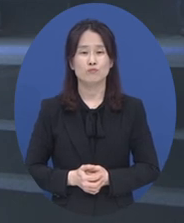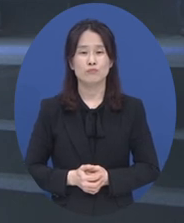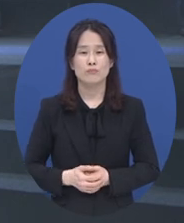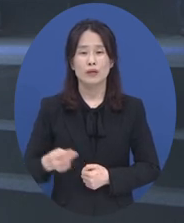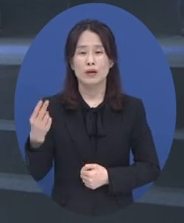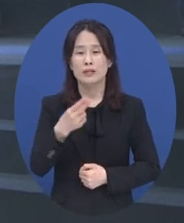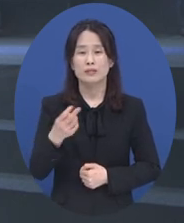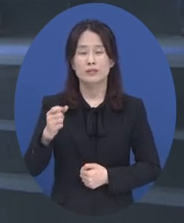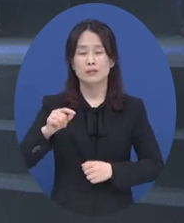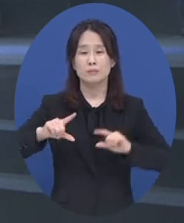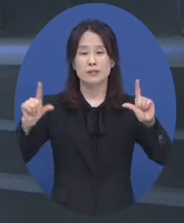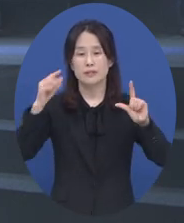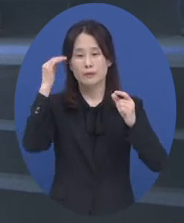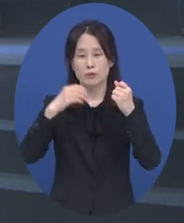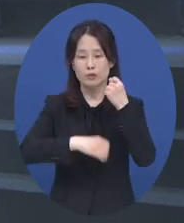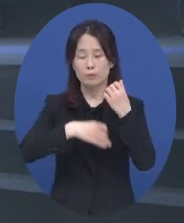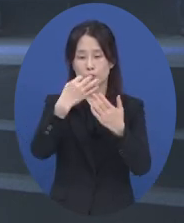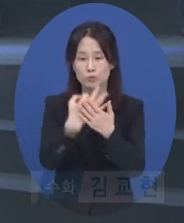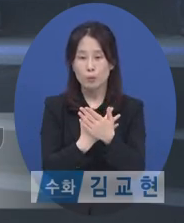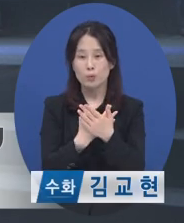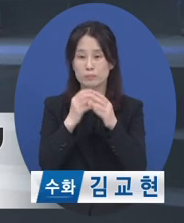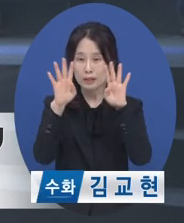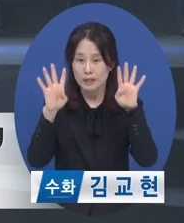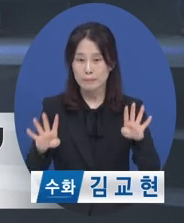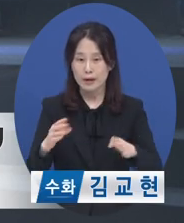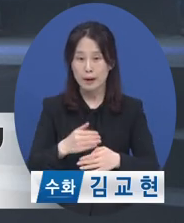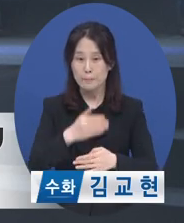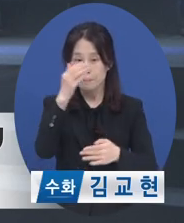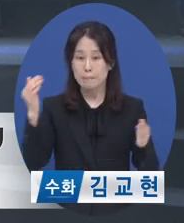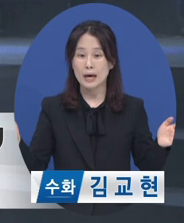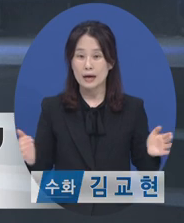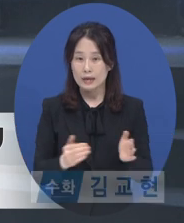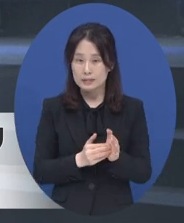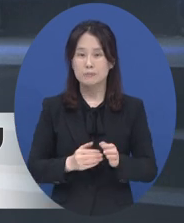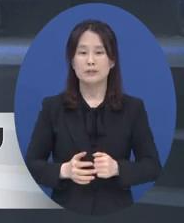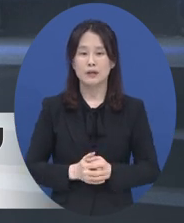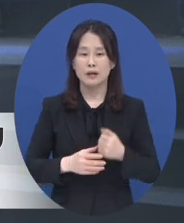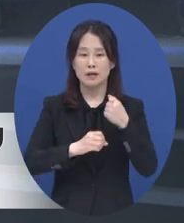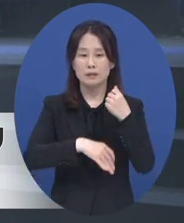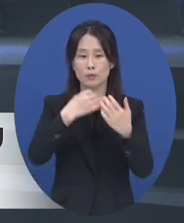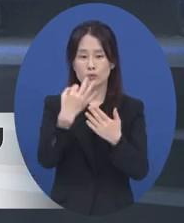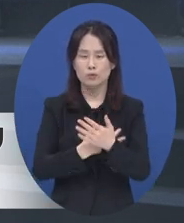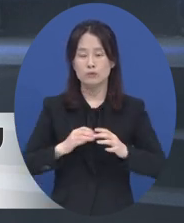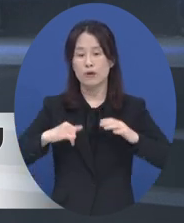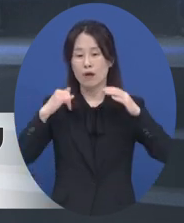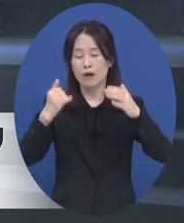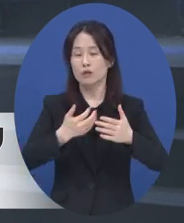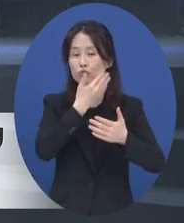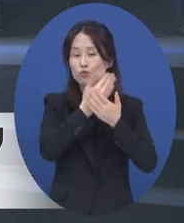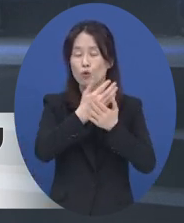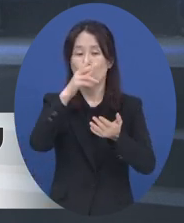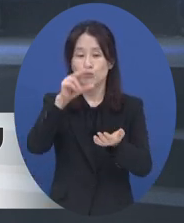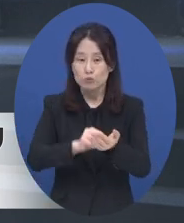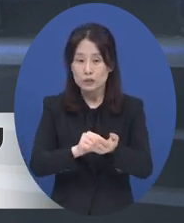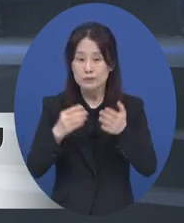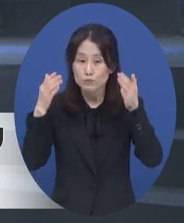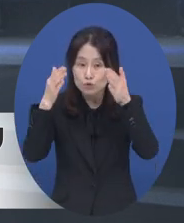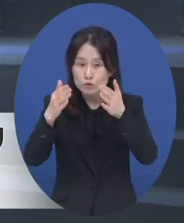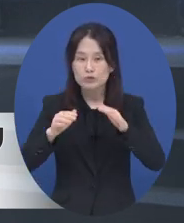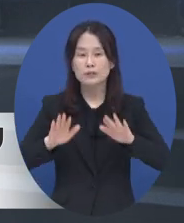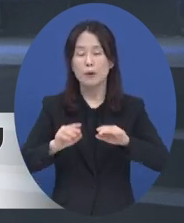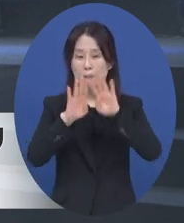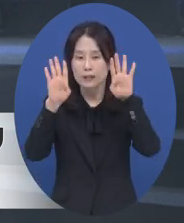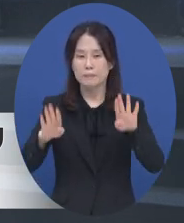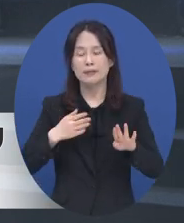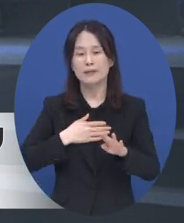2011 대한민국 기본소득 박람회가 막을 올렸습니다 기본소득 이 세계적인 이슈가 된 가운데 이번 박람회는 내